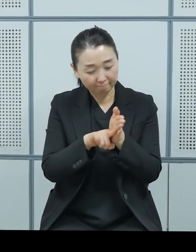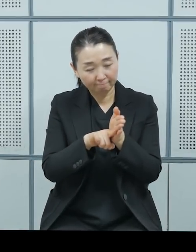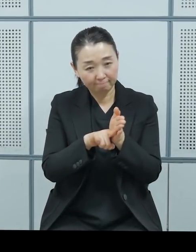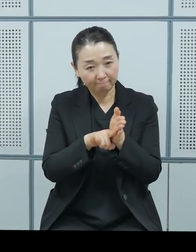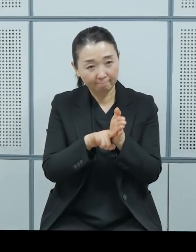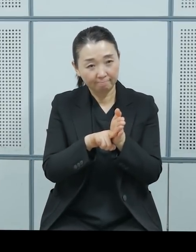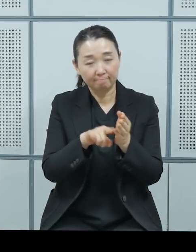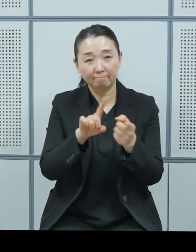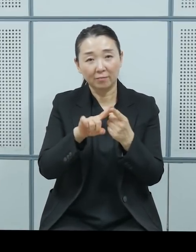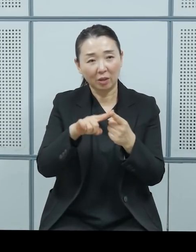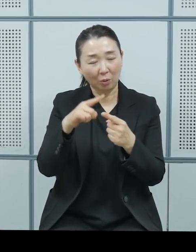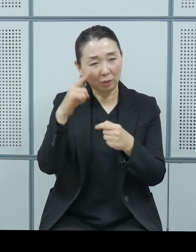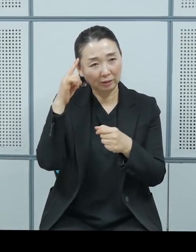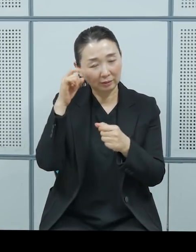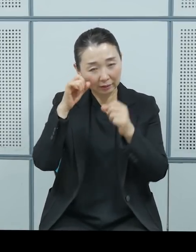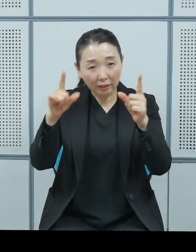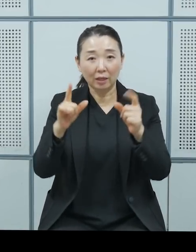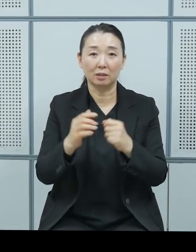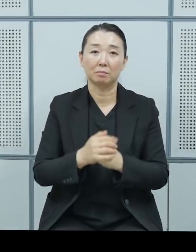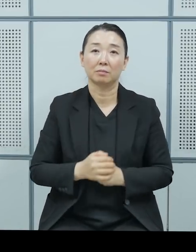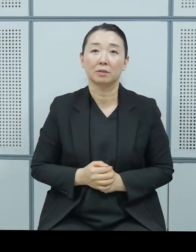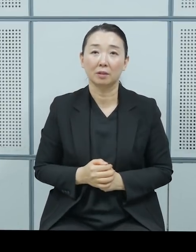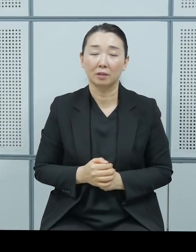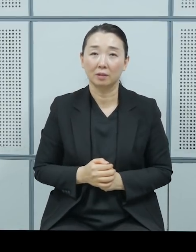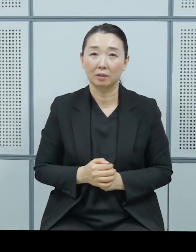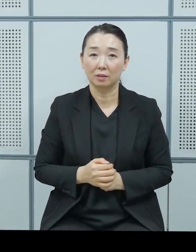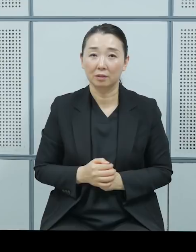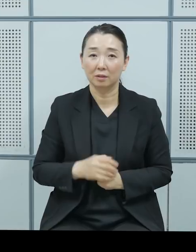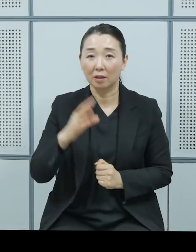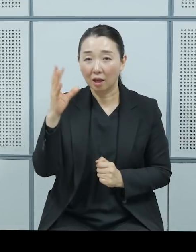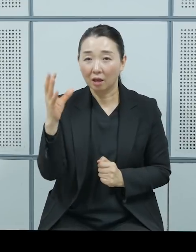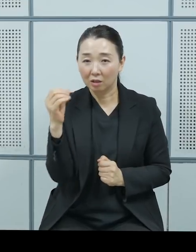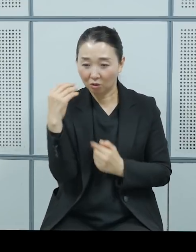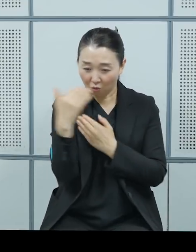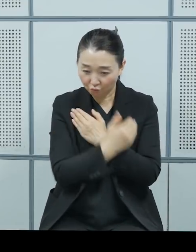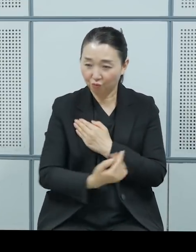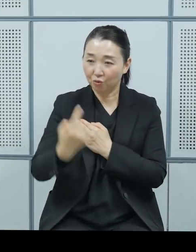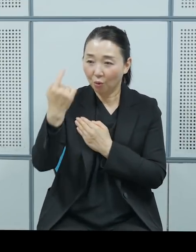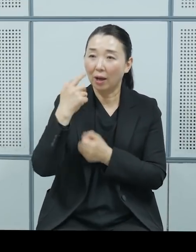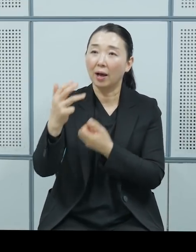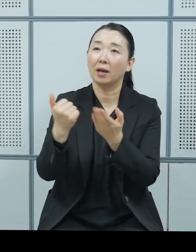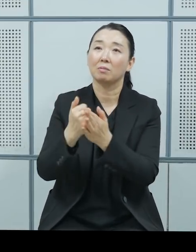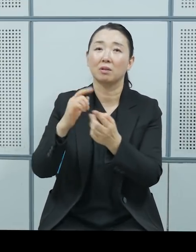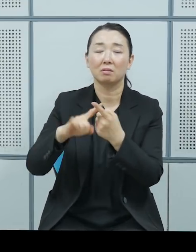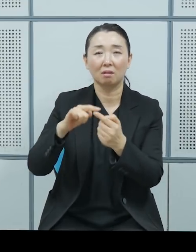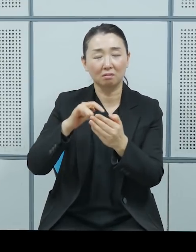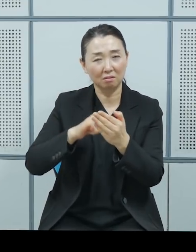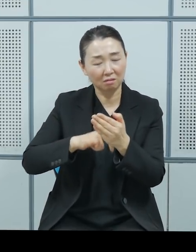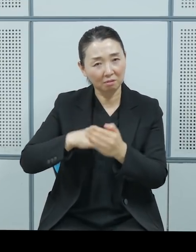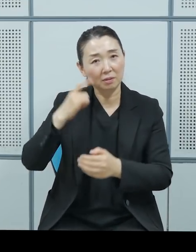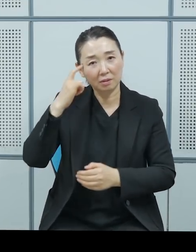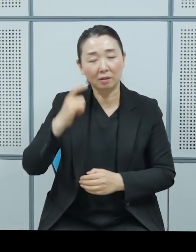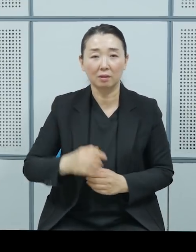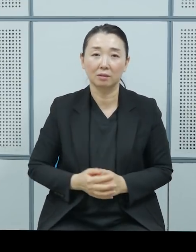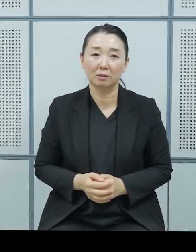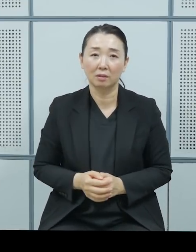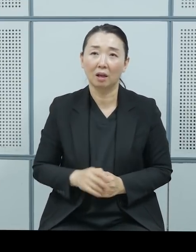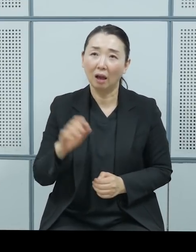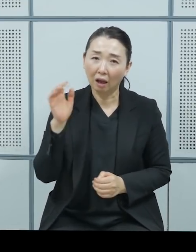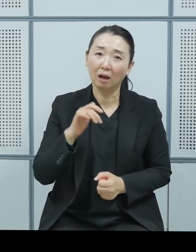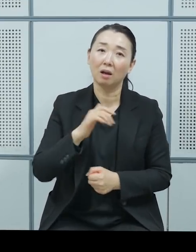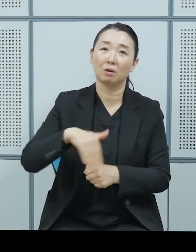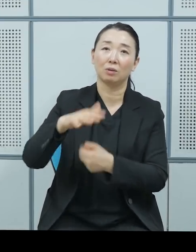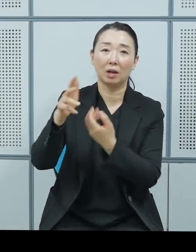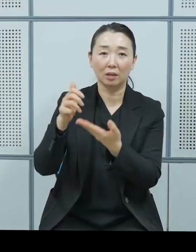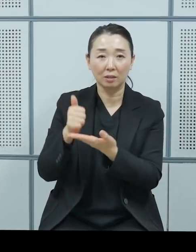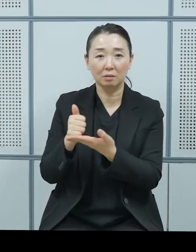깨달음인데요. 이게 성육신 하신 하나님에 대하여서 더 깊이 묵상하게 되더라고요. 그래서 우리